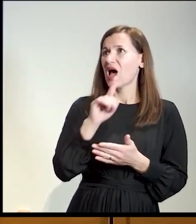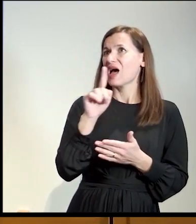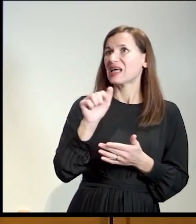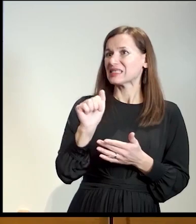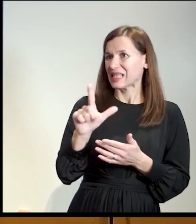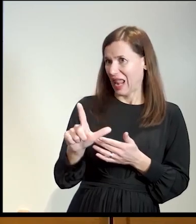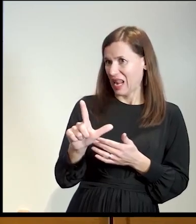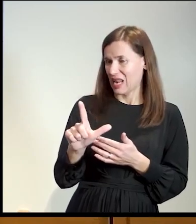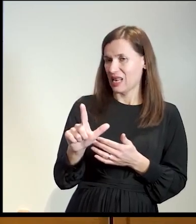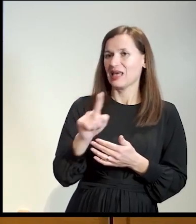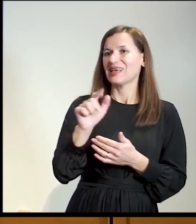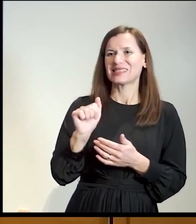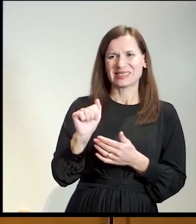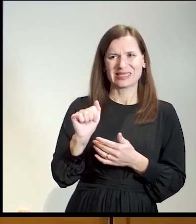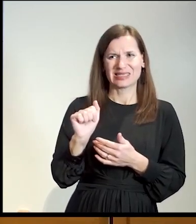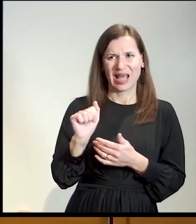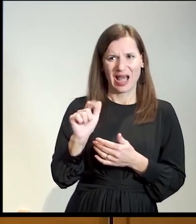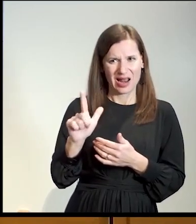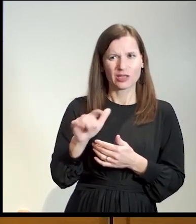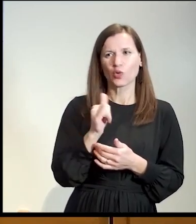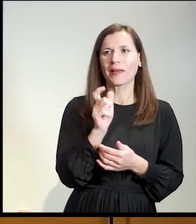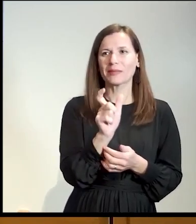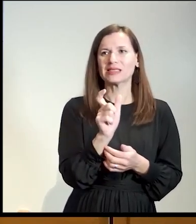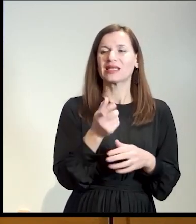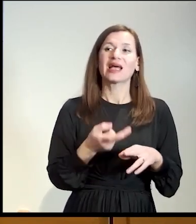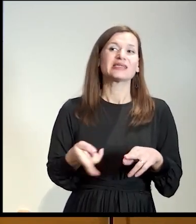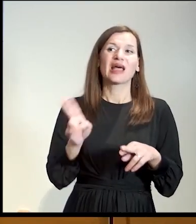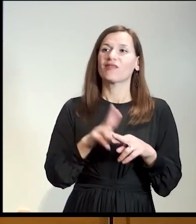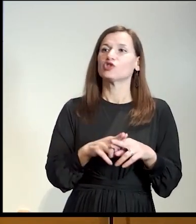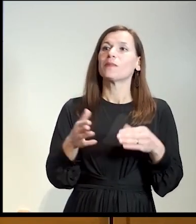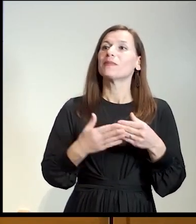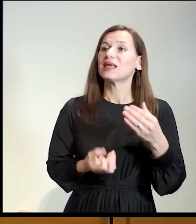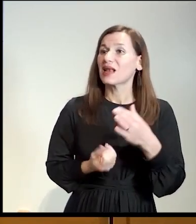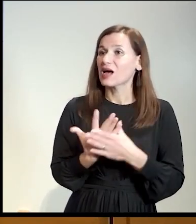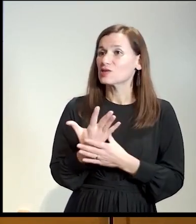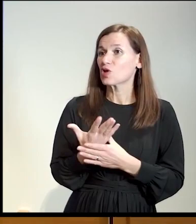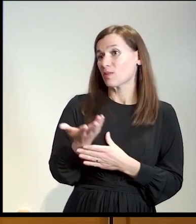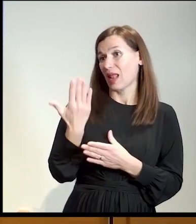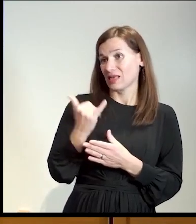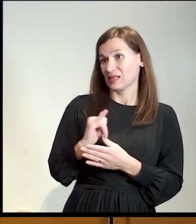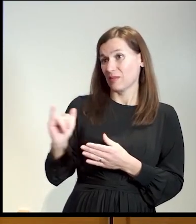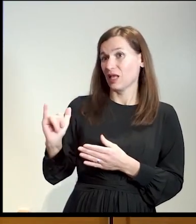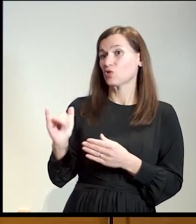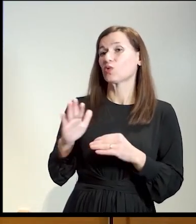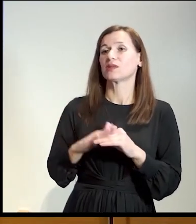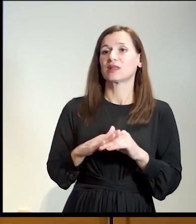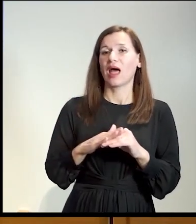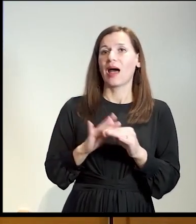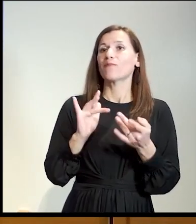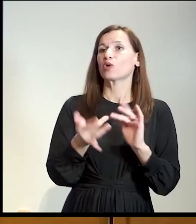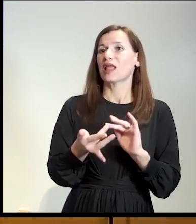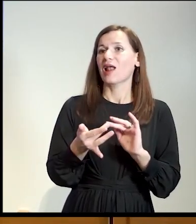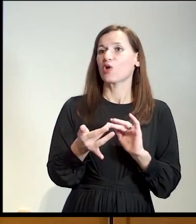slišali, je namreč beseda z največjim prirastom v lanskem letu na portalu Fran. In